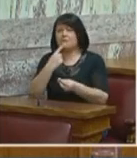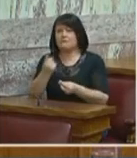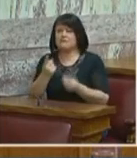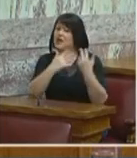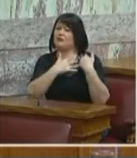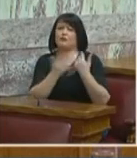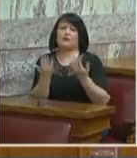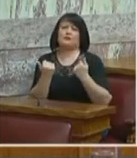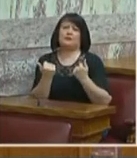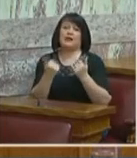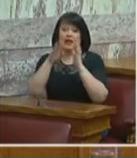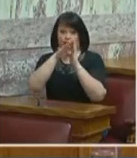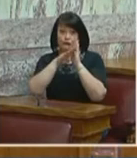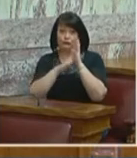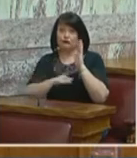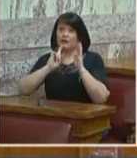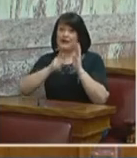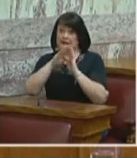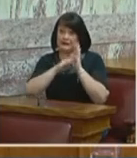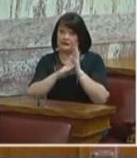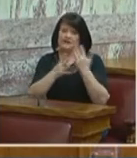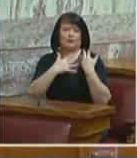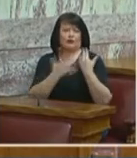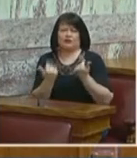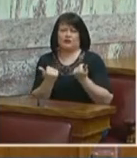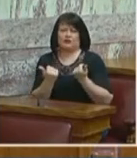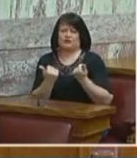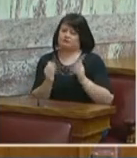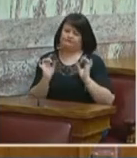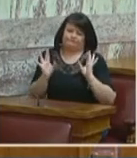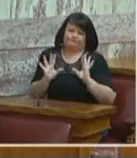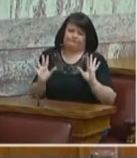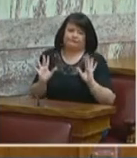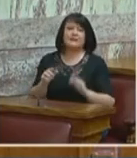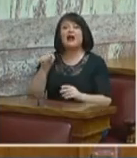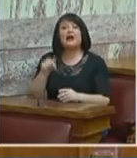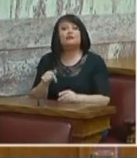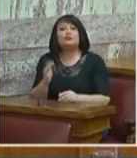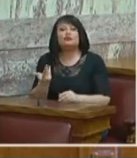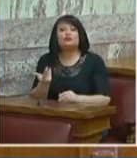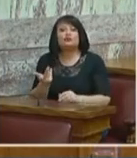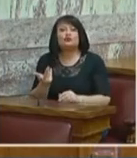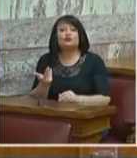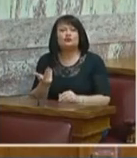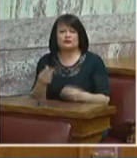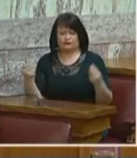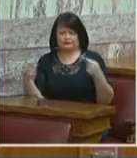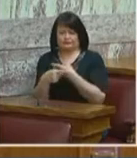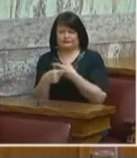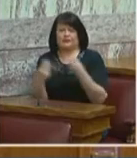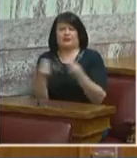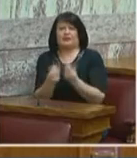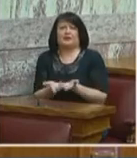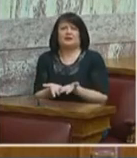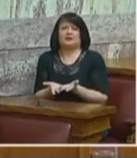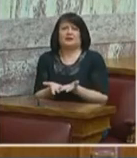τις προαναφερθήσεις διατάξεις αρμοδιότητά της. Κυρίες και κύριοι, πρόκειται για κραυγαλαία αντίφαση, η οποία